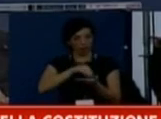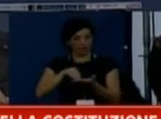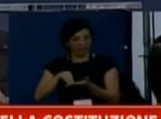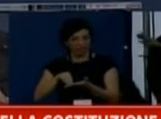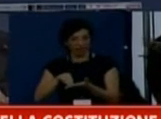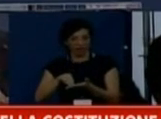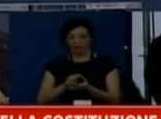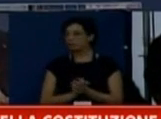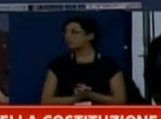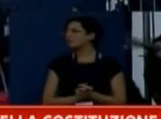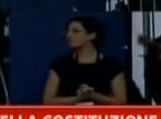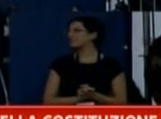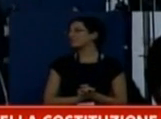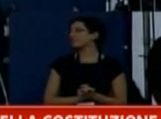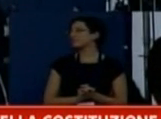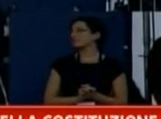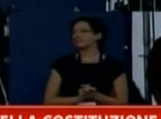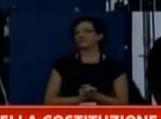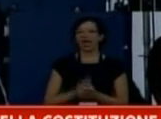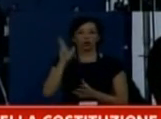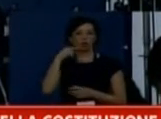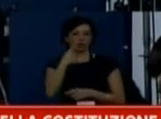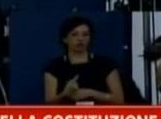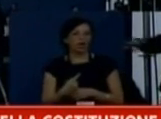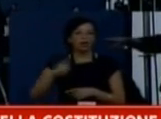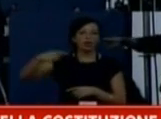Dopo citeremo un politico che ci ha dato la risposta.